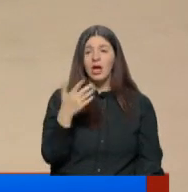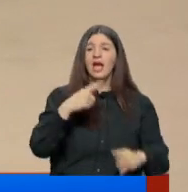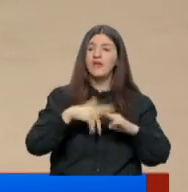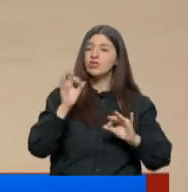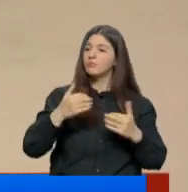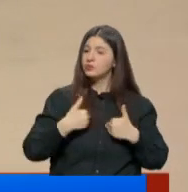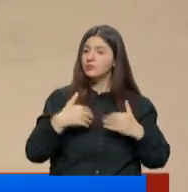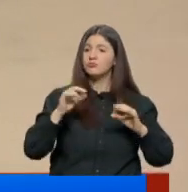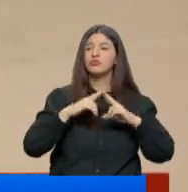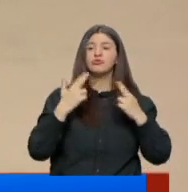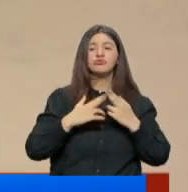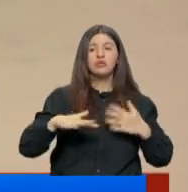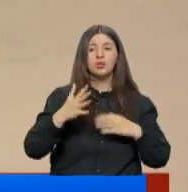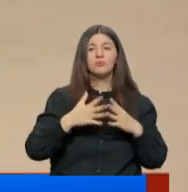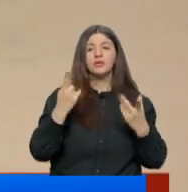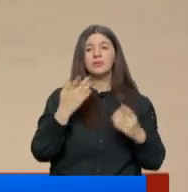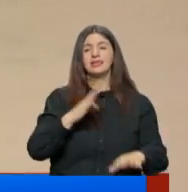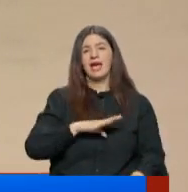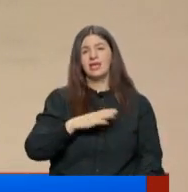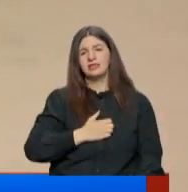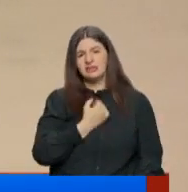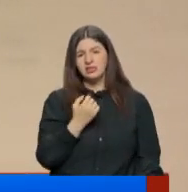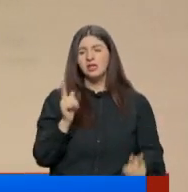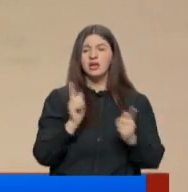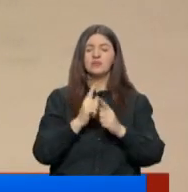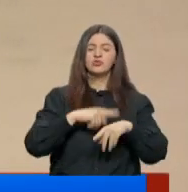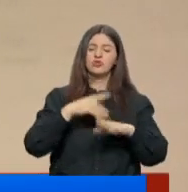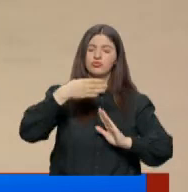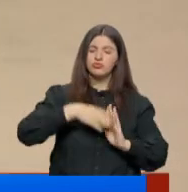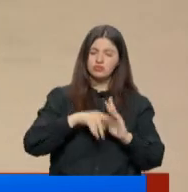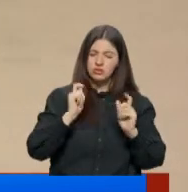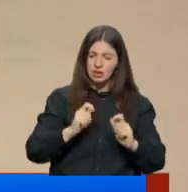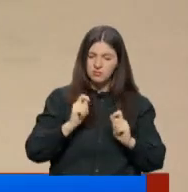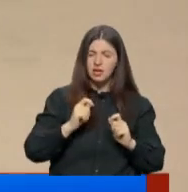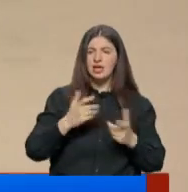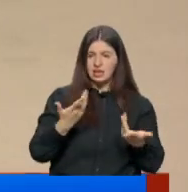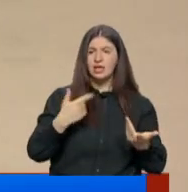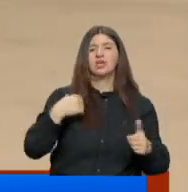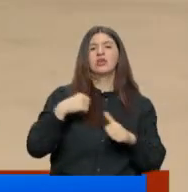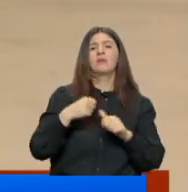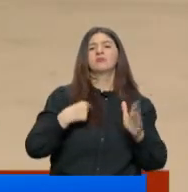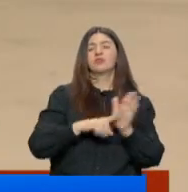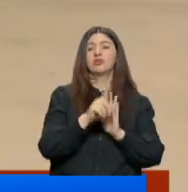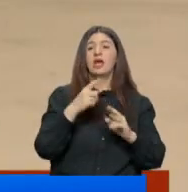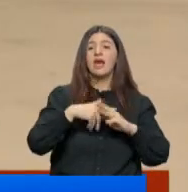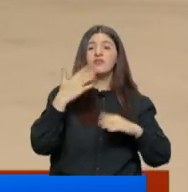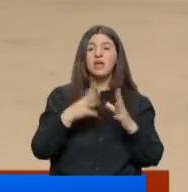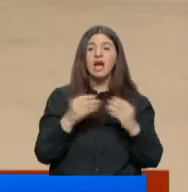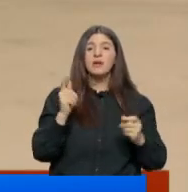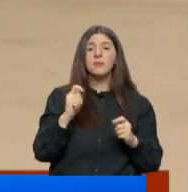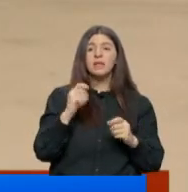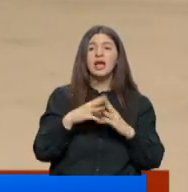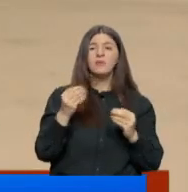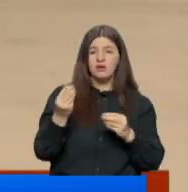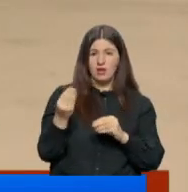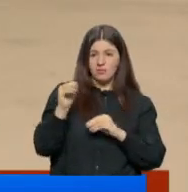hem bizim hem de dünyanın büyük bir derdi. Kısa bir süre içerisinde düşürmeyi yine biz başaracağız. Enflasyondan kaybedenlerin